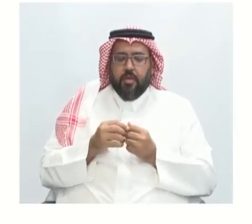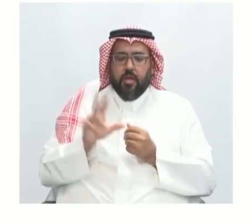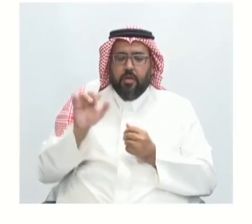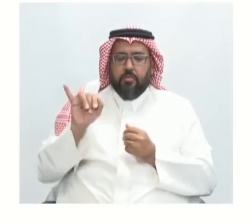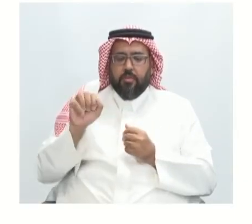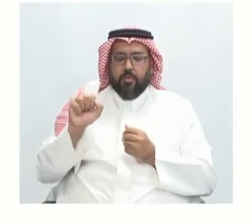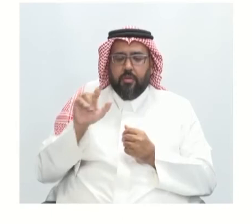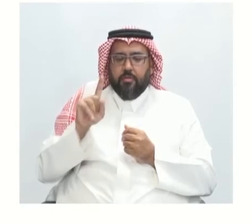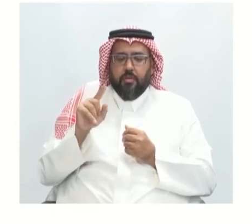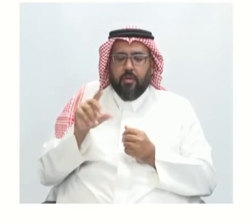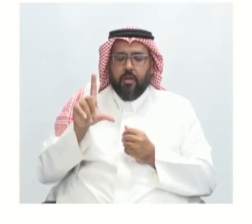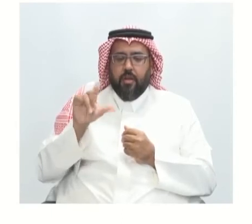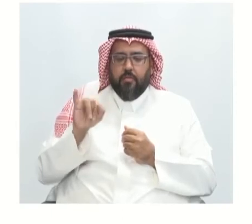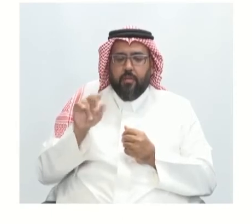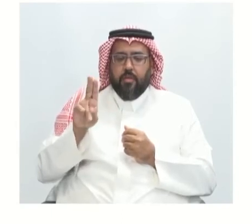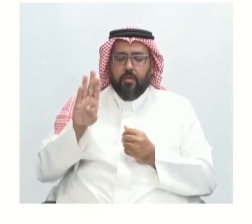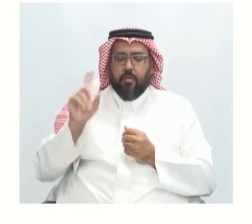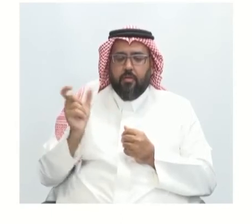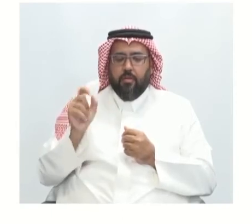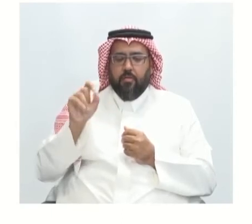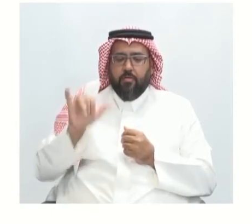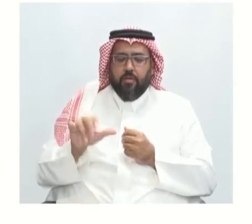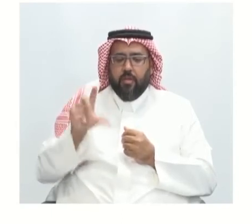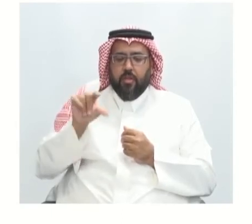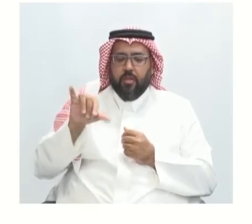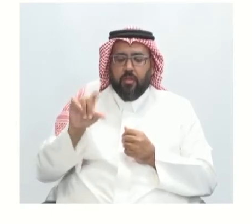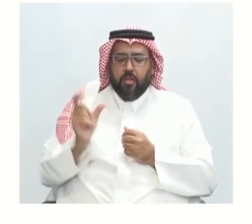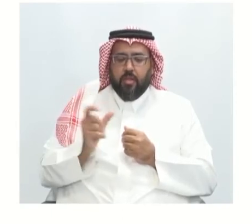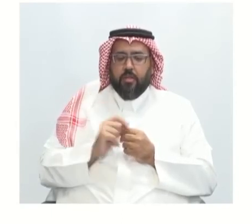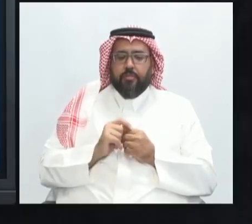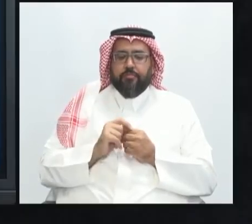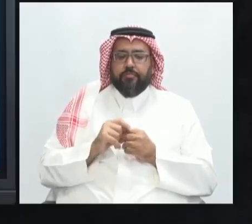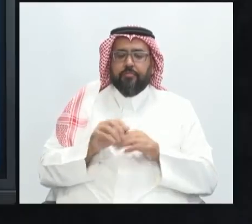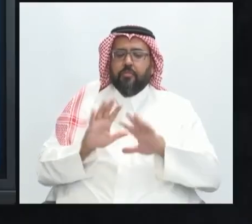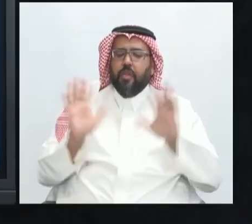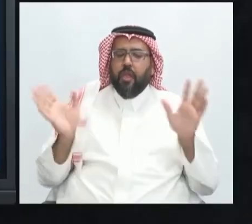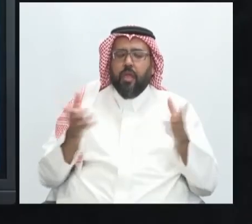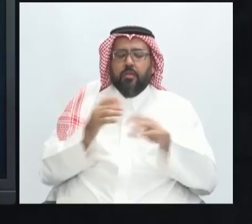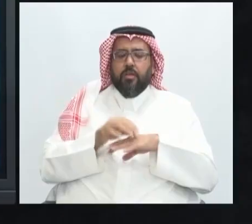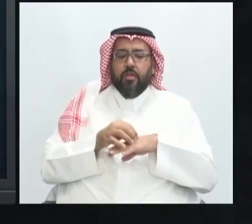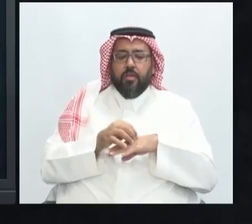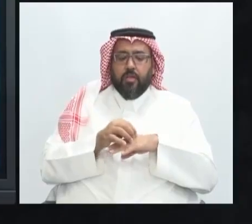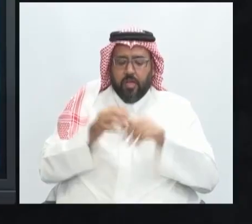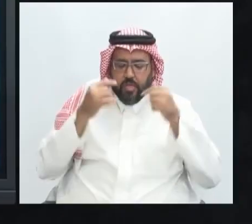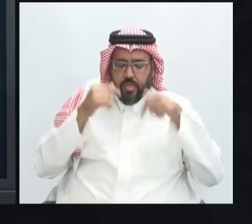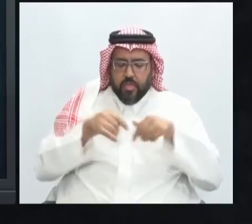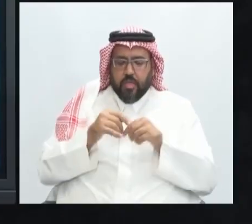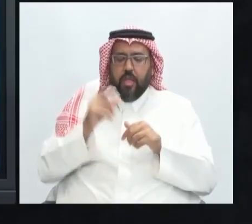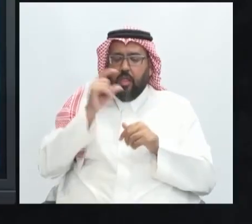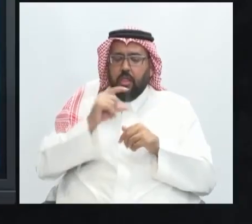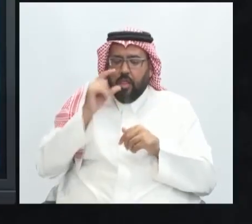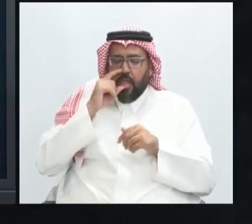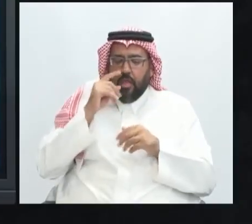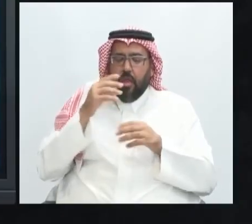المصيبه لم تكن في الدين فمهما يا ابنائي ابتلي الانسان بالمصائب الا ان الدين